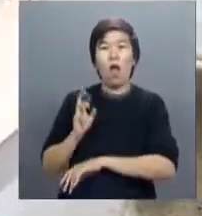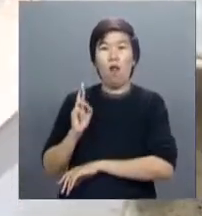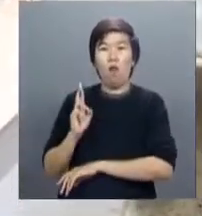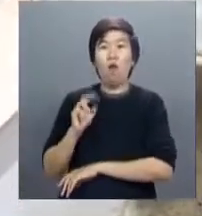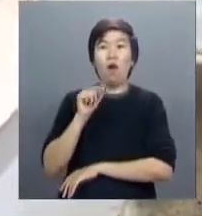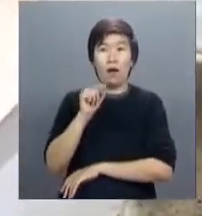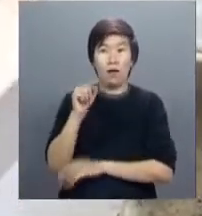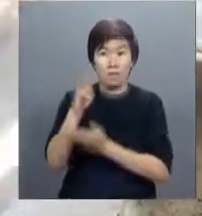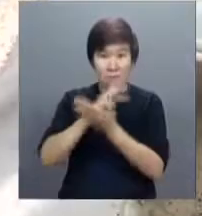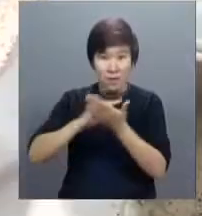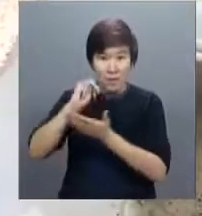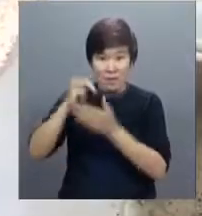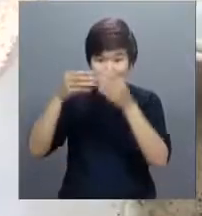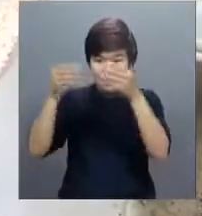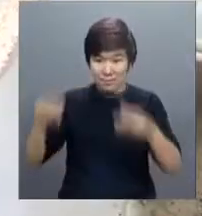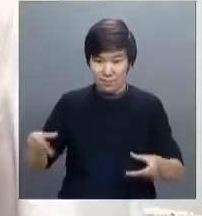มหาวิทยาลัยค่ะ